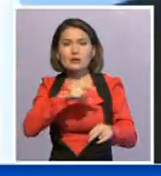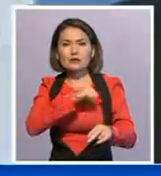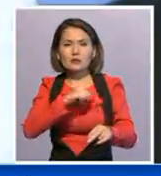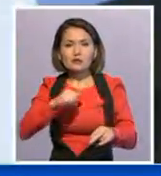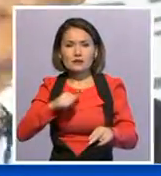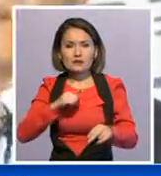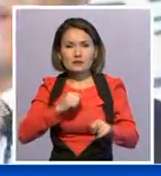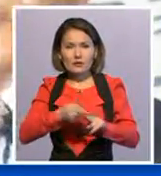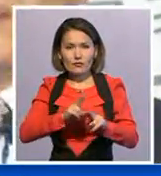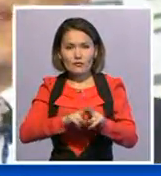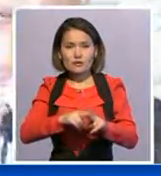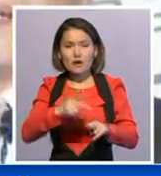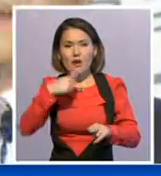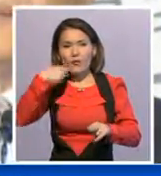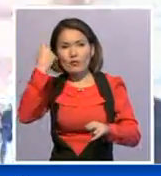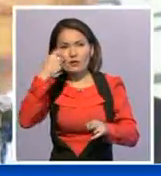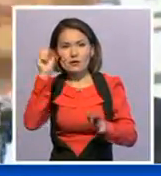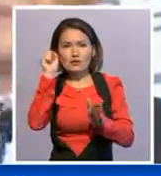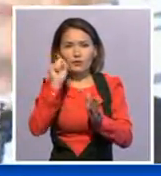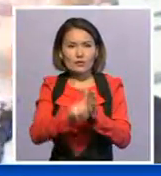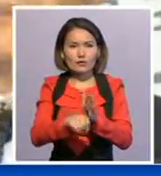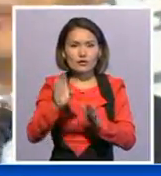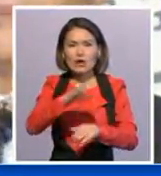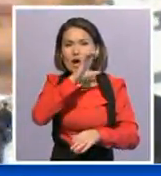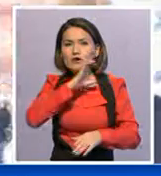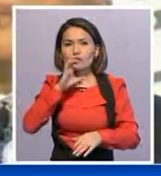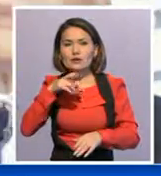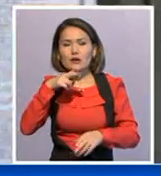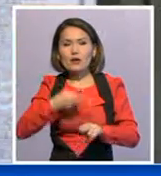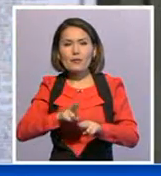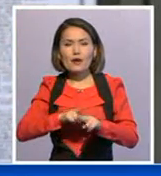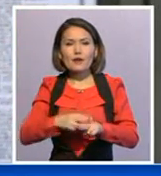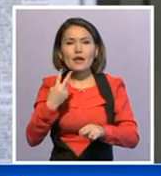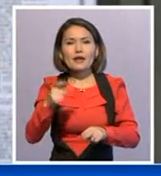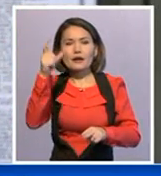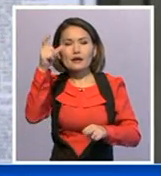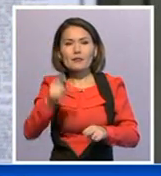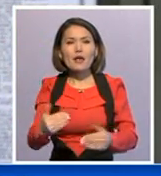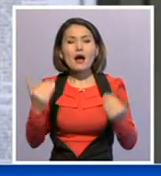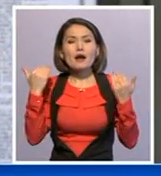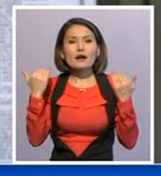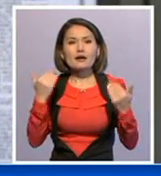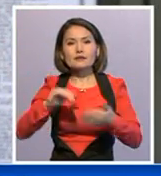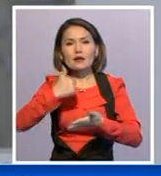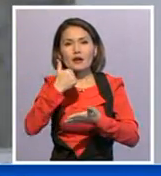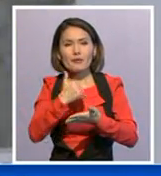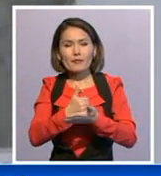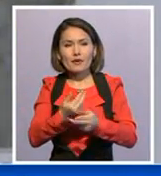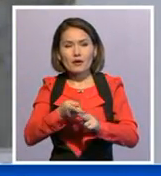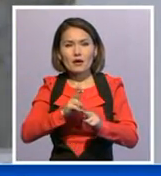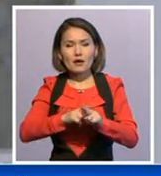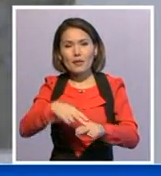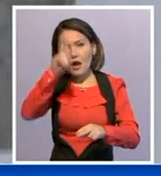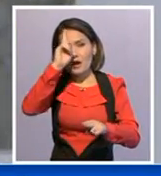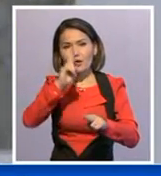оның екі көмекшісі дәл осындай тәсілмен өлтірілген екен. Солтүстік Корея билігіндегі екінші адам және қазіргі лидер Ким Чен Ынның жездесі